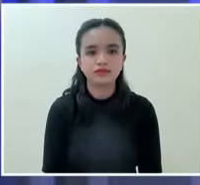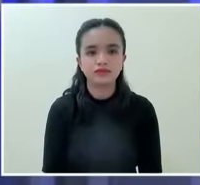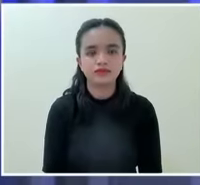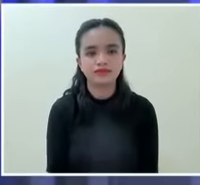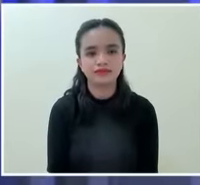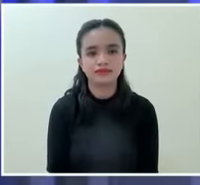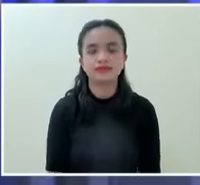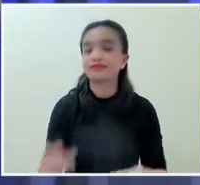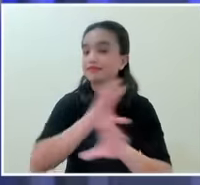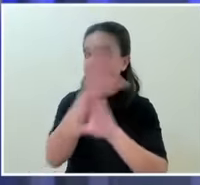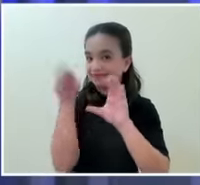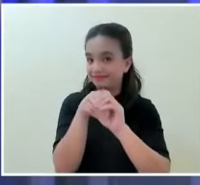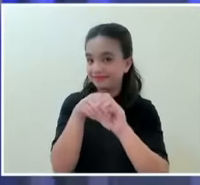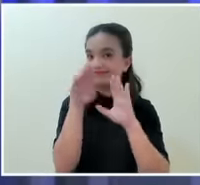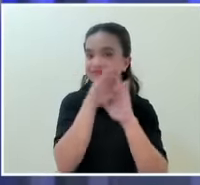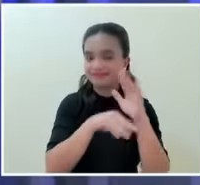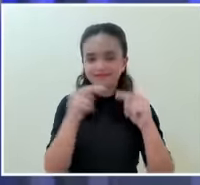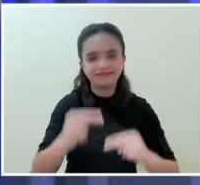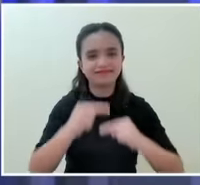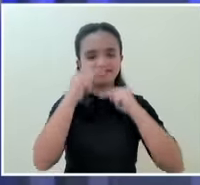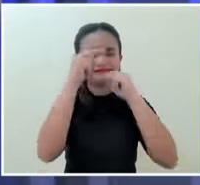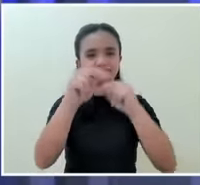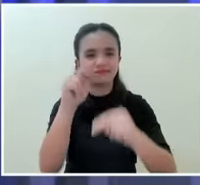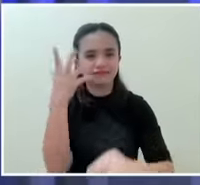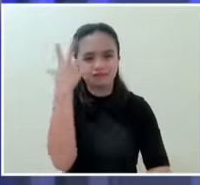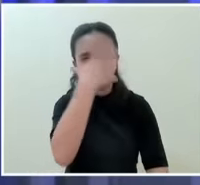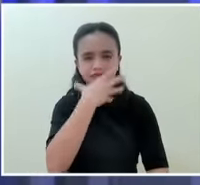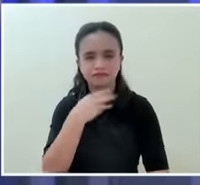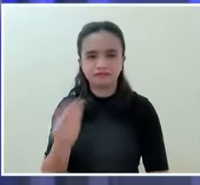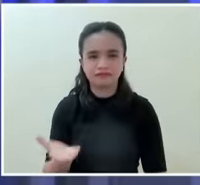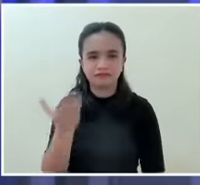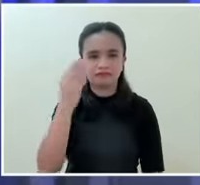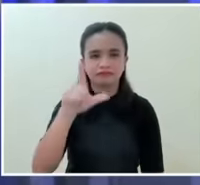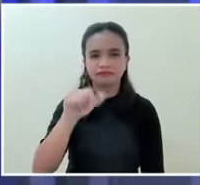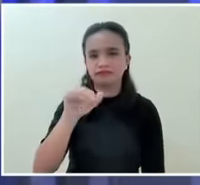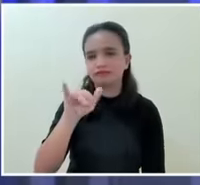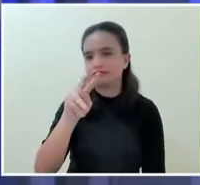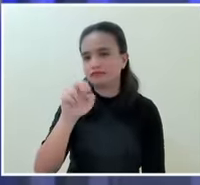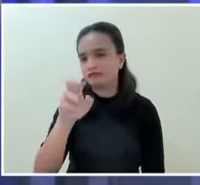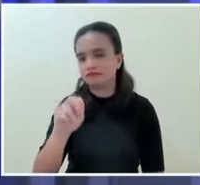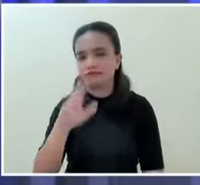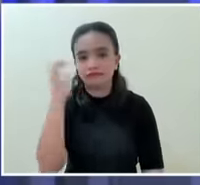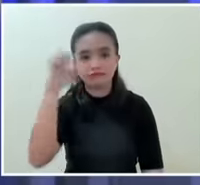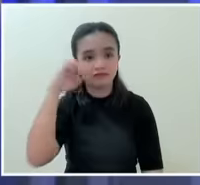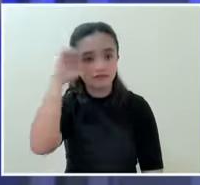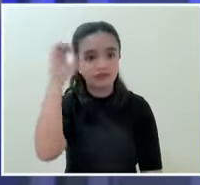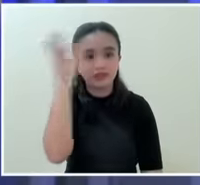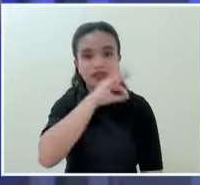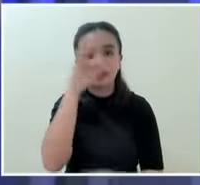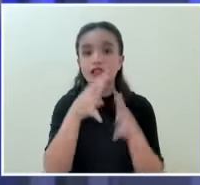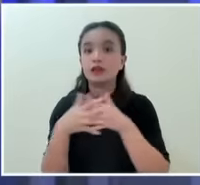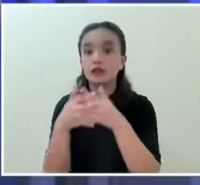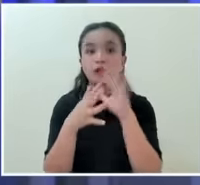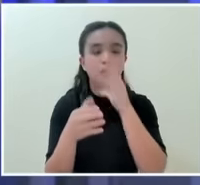Pasok sa listahan ng mga nominado sa prestiyosong Laurence Olivier Awards ng Europa ang Filipino-American na